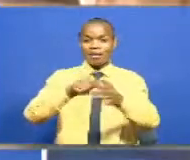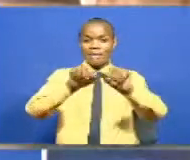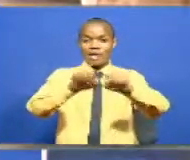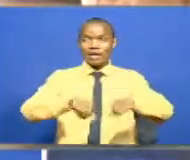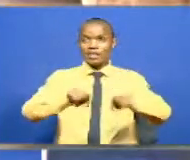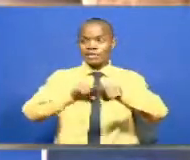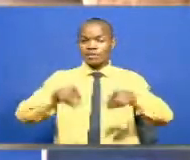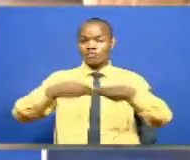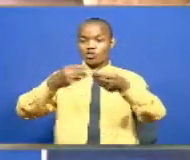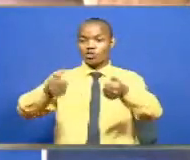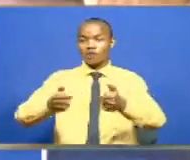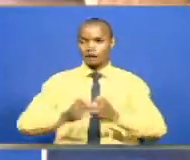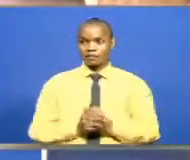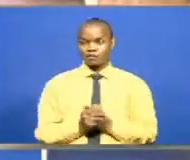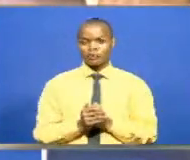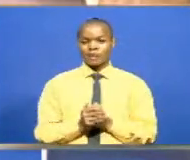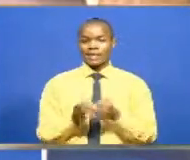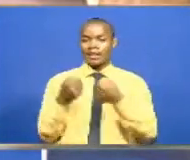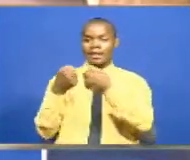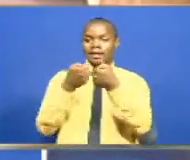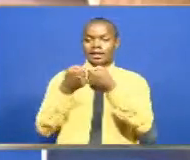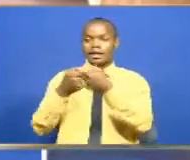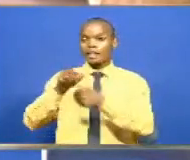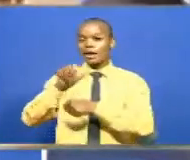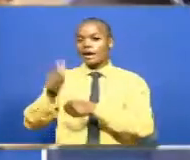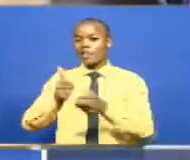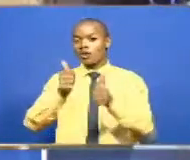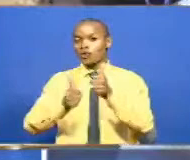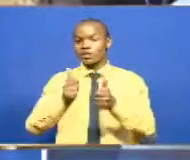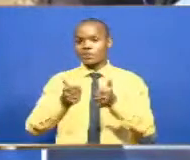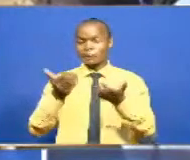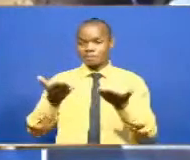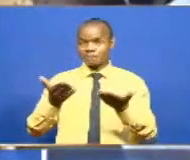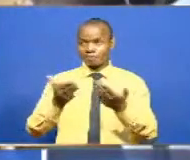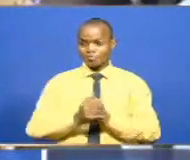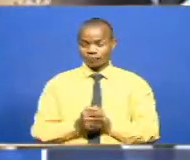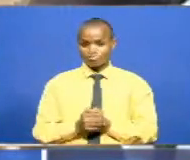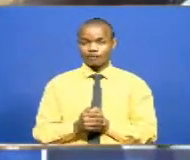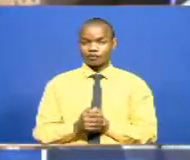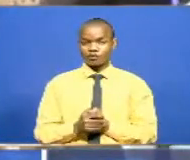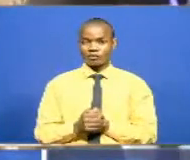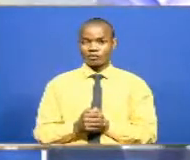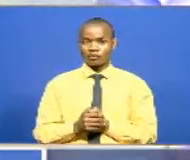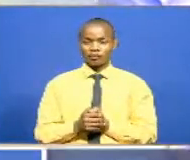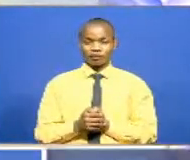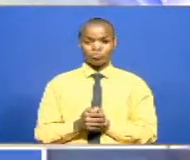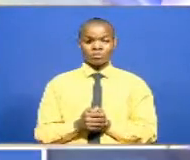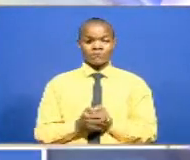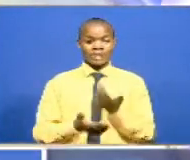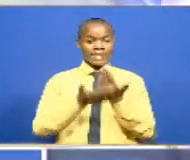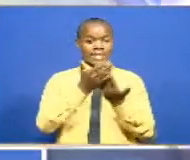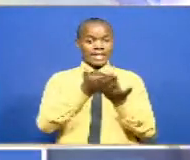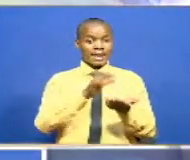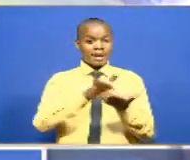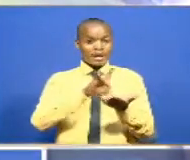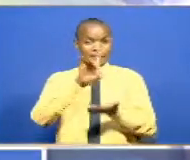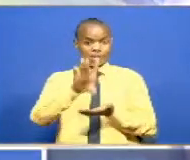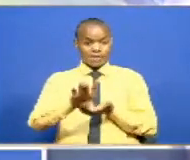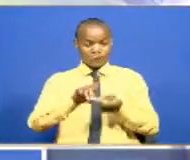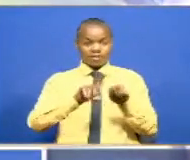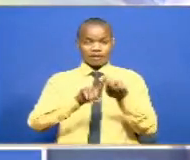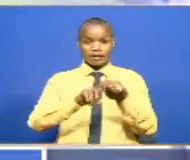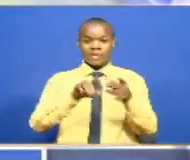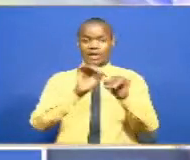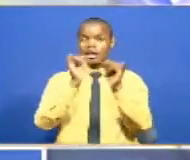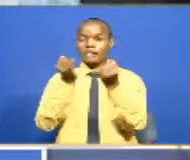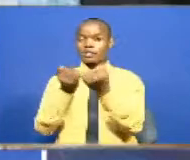kutatua. Changamoto zingine zinazokumba waathiriwa wa magonjwa ya akili ni pamoja na gharama ya matibabu na ukosefu wa taasisi za